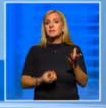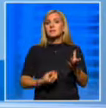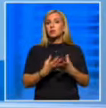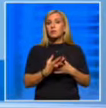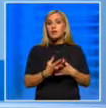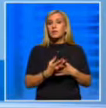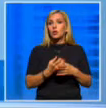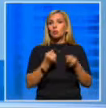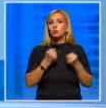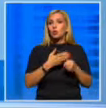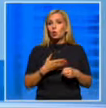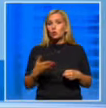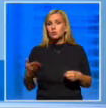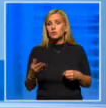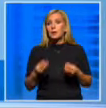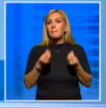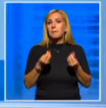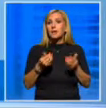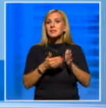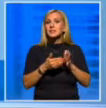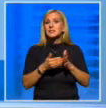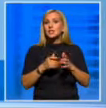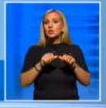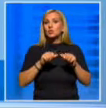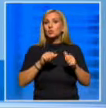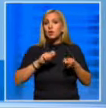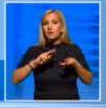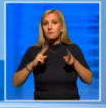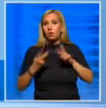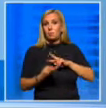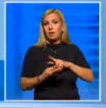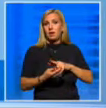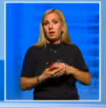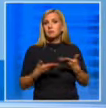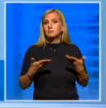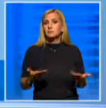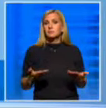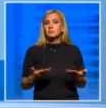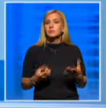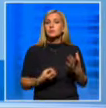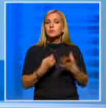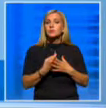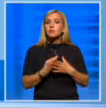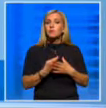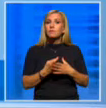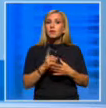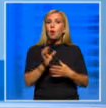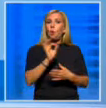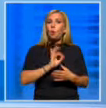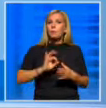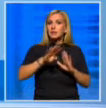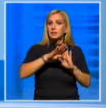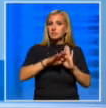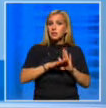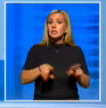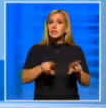устойчивост. Пари срещу реформи. Той така е дефиниран. Нещо повече, новите оперативни програми също се обясняват, че ще